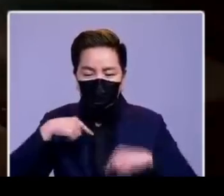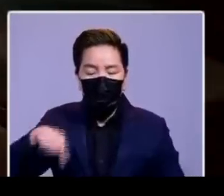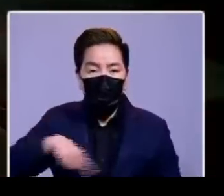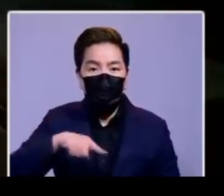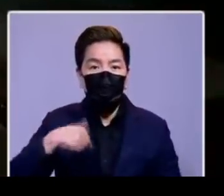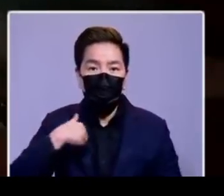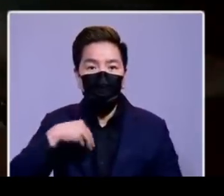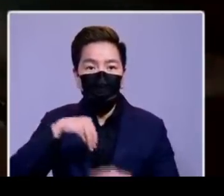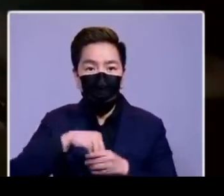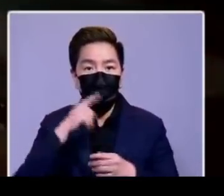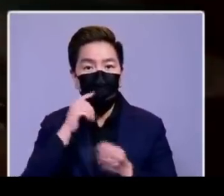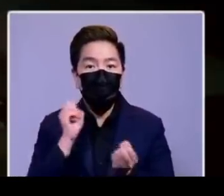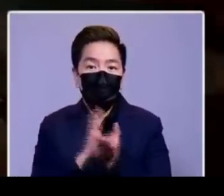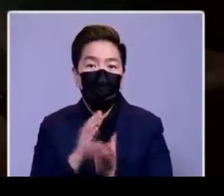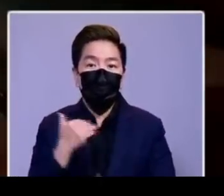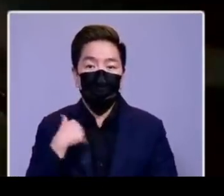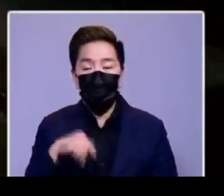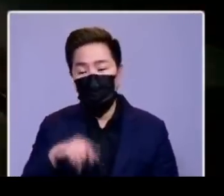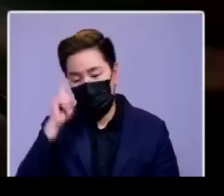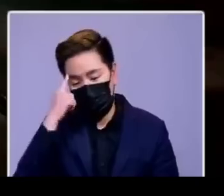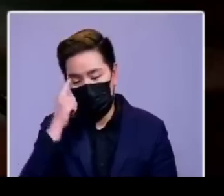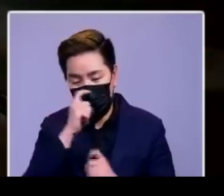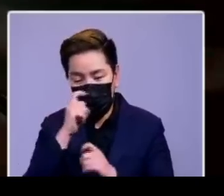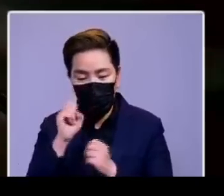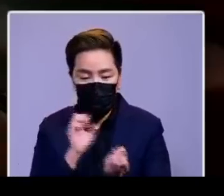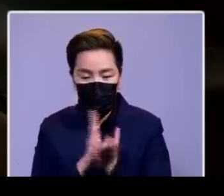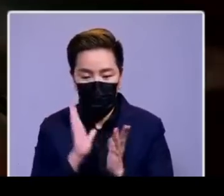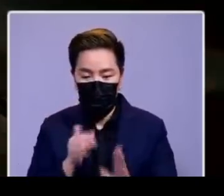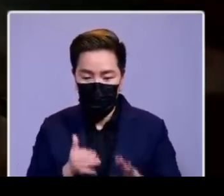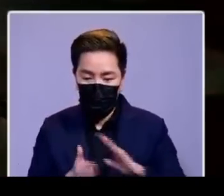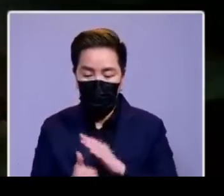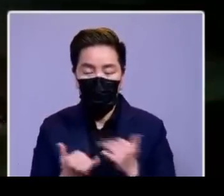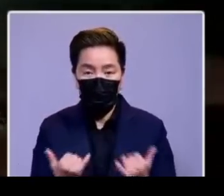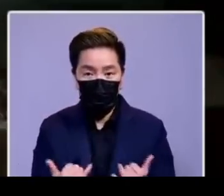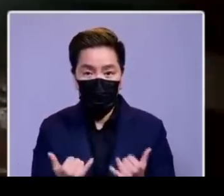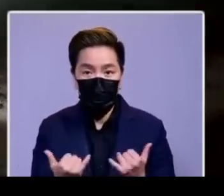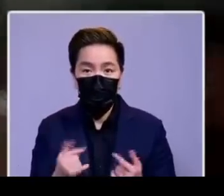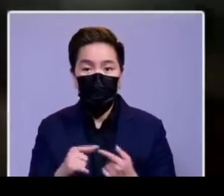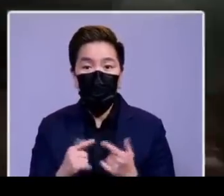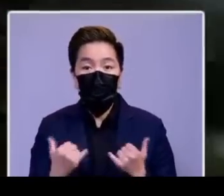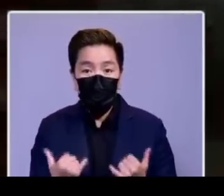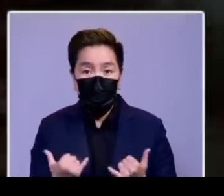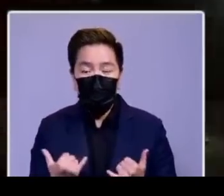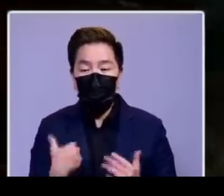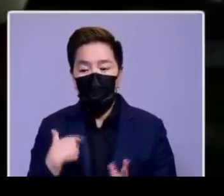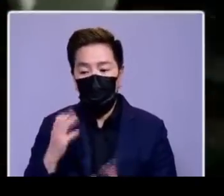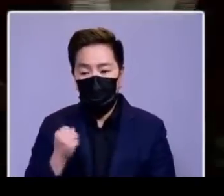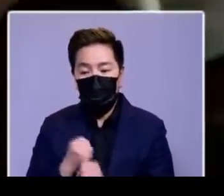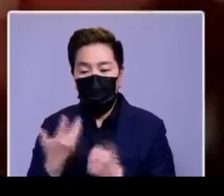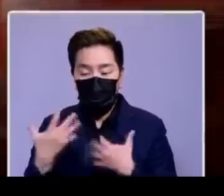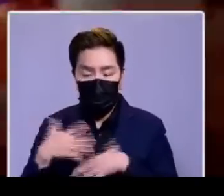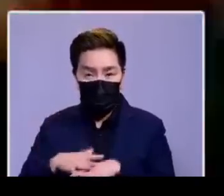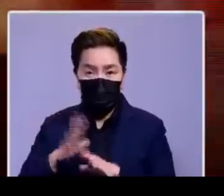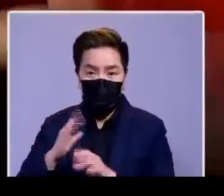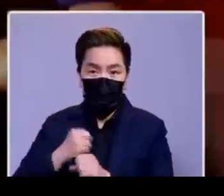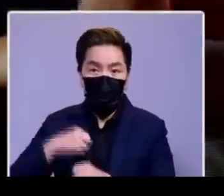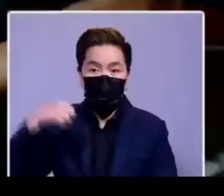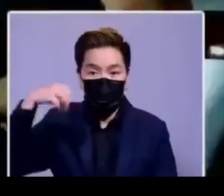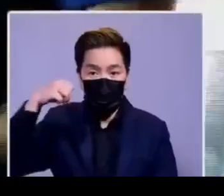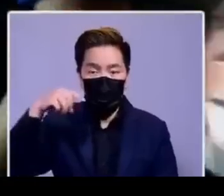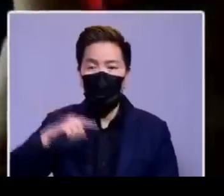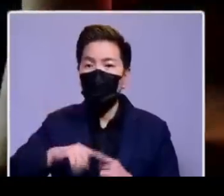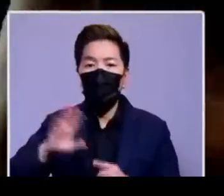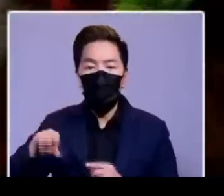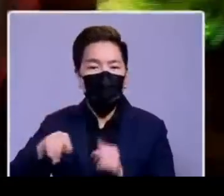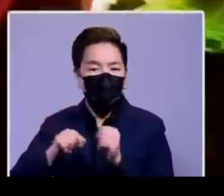าที่เลี้ยงอยู่ในพื้นที่อีกหรือเปล่าซึ่งอาจจะเกิดอันตรายกับคนที่เข้ามาก็ได้ซึ่งในวันนี้เองเนี่ยก็มีการประสานให้ทางเจ้าหน้าที่ไฟฟ้าโพ